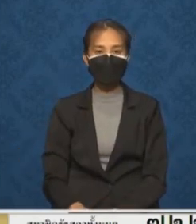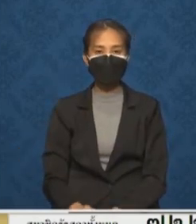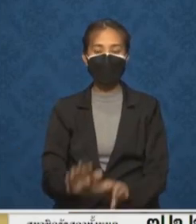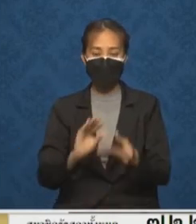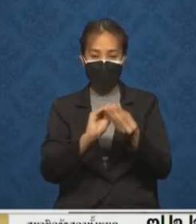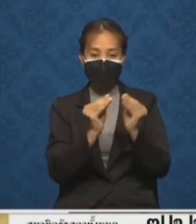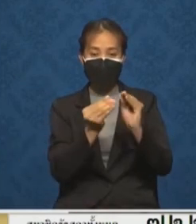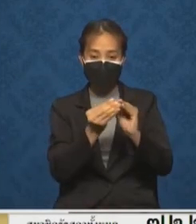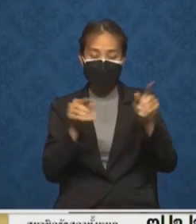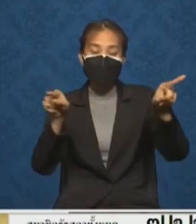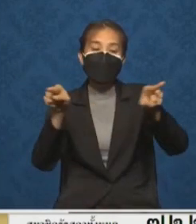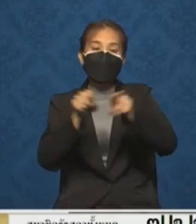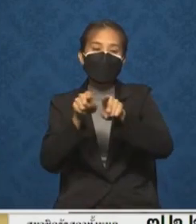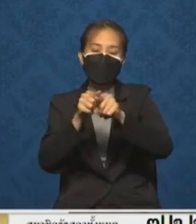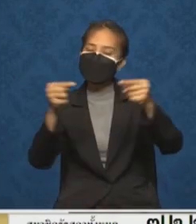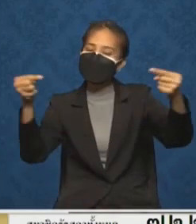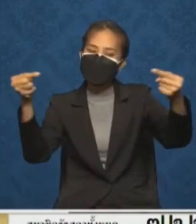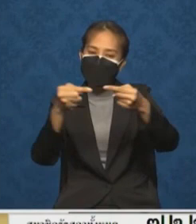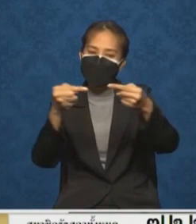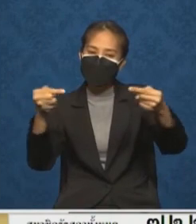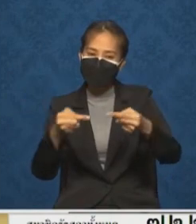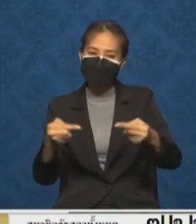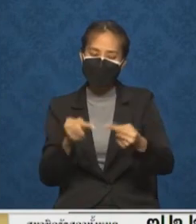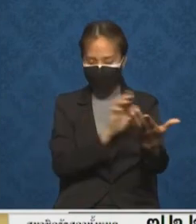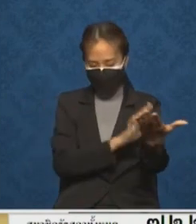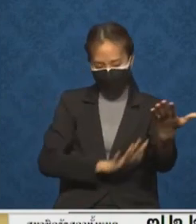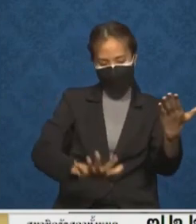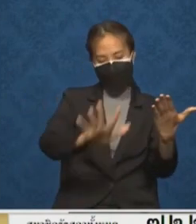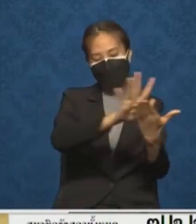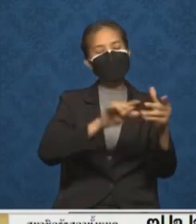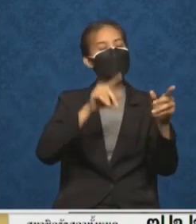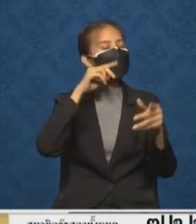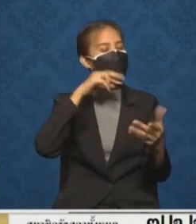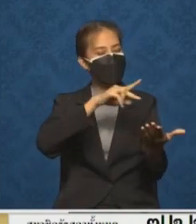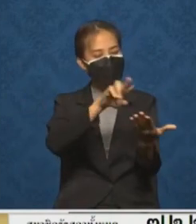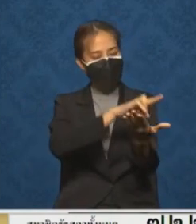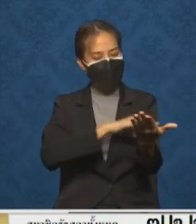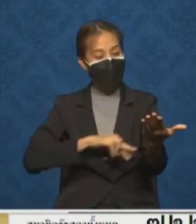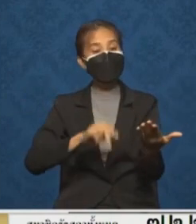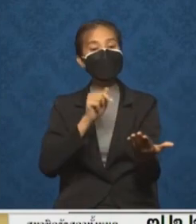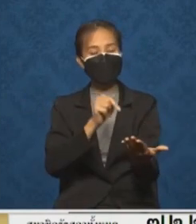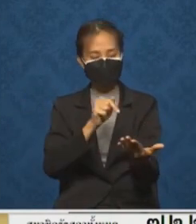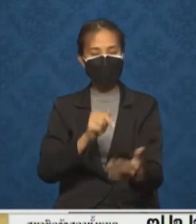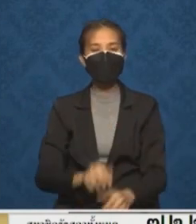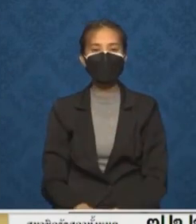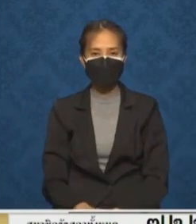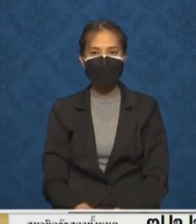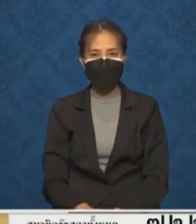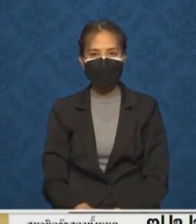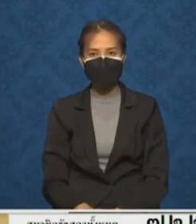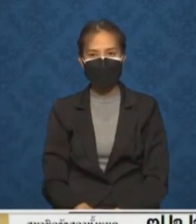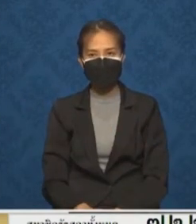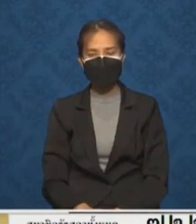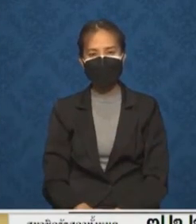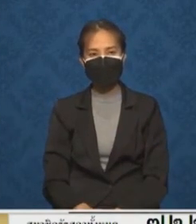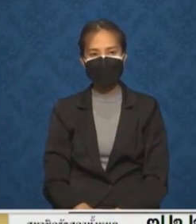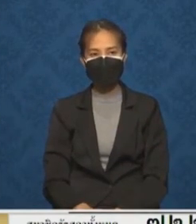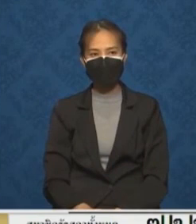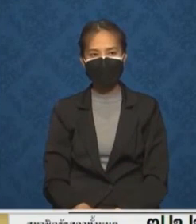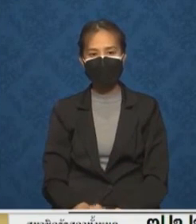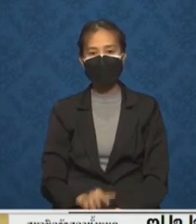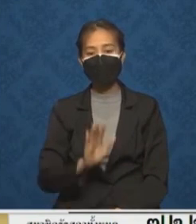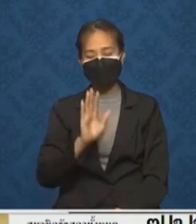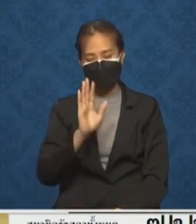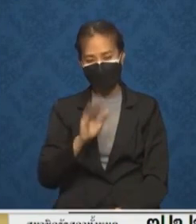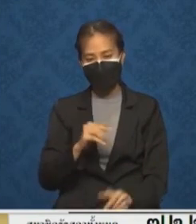ร์เดียวกันตรงกันทั่วทั้งประเทศ ซึ่งเราก็จะพบความจริงทีเดียวว่าภาย